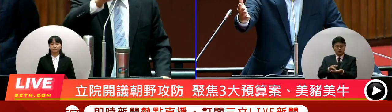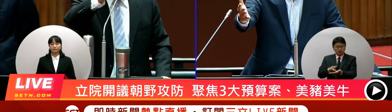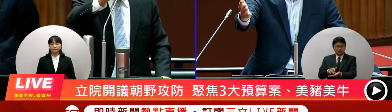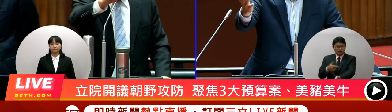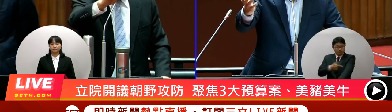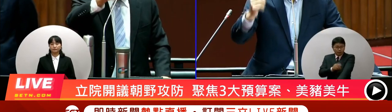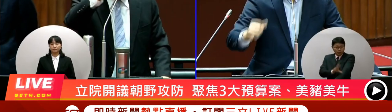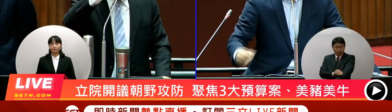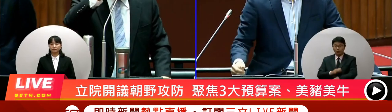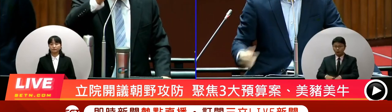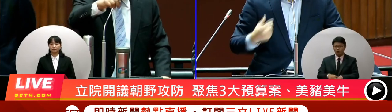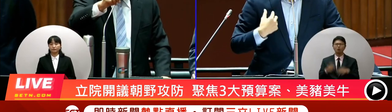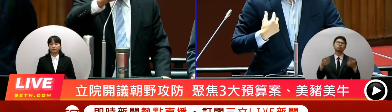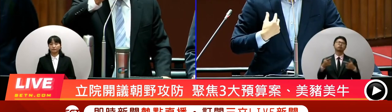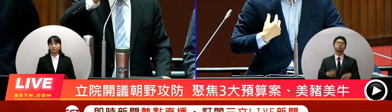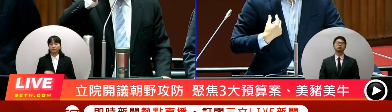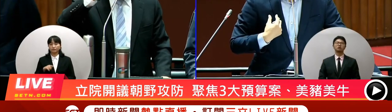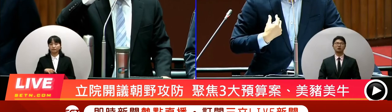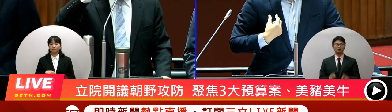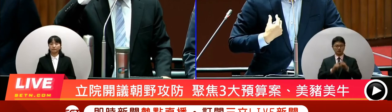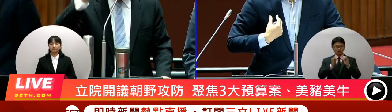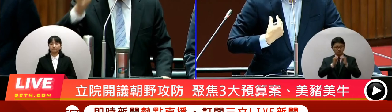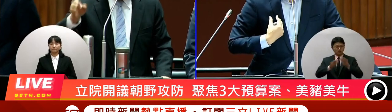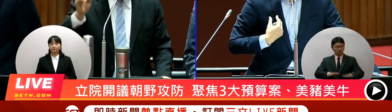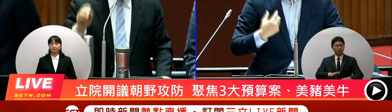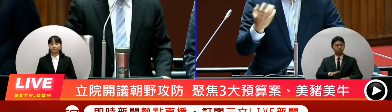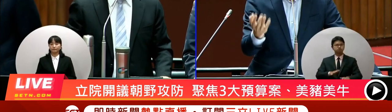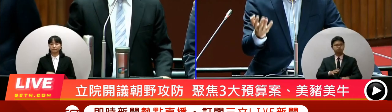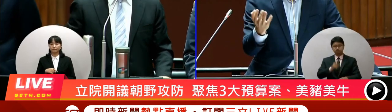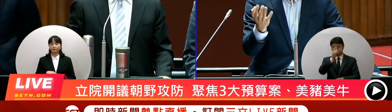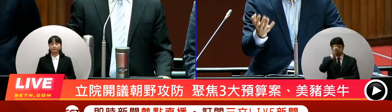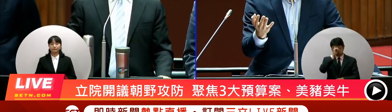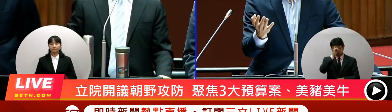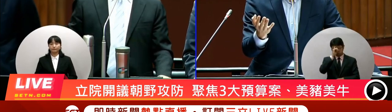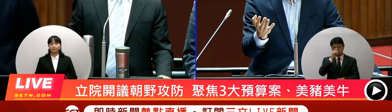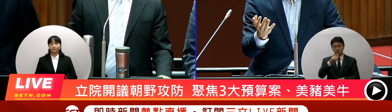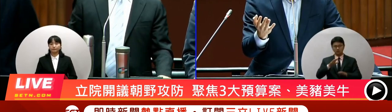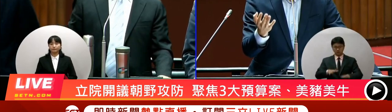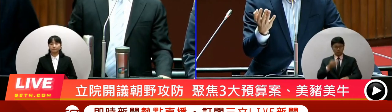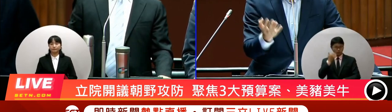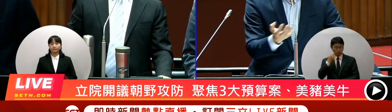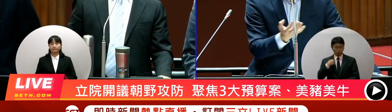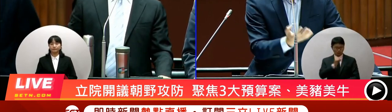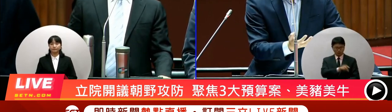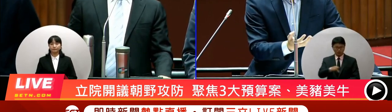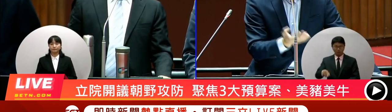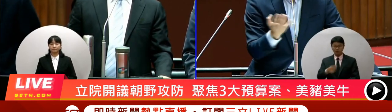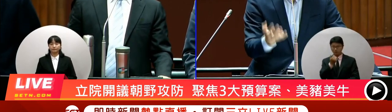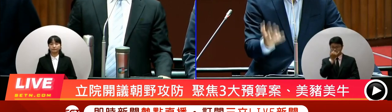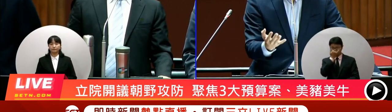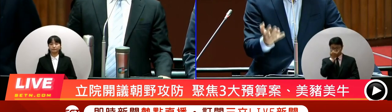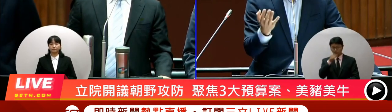个 那院长国人要知道的是到底我今天买到的猪肉我不只要知道产地到底有没有